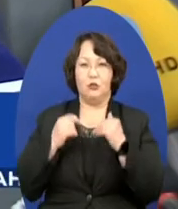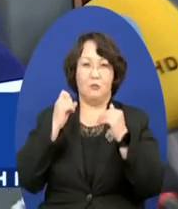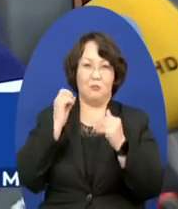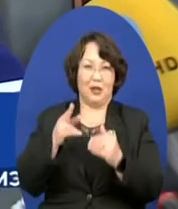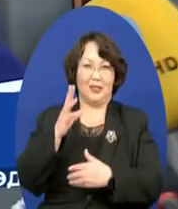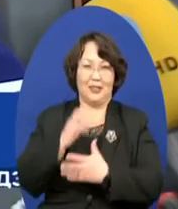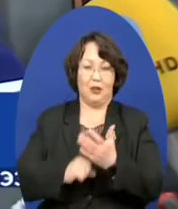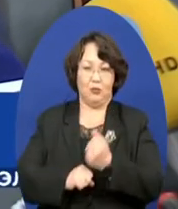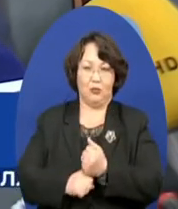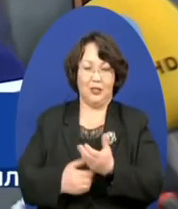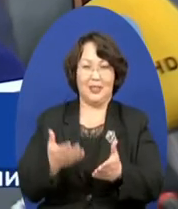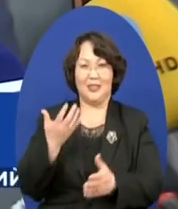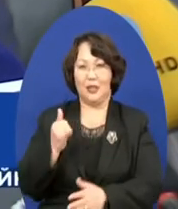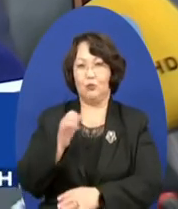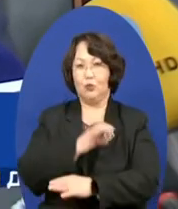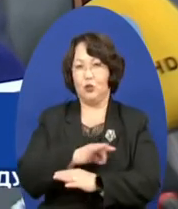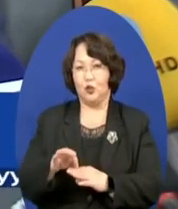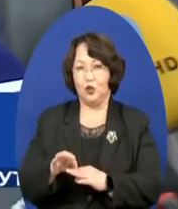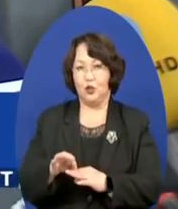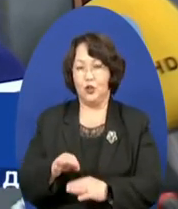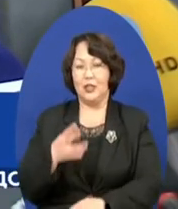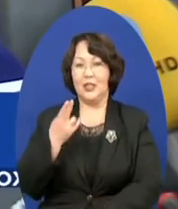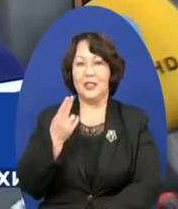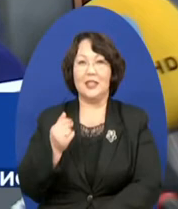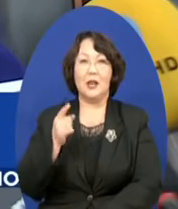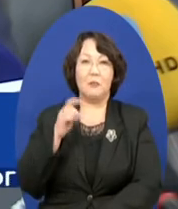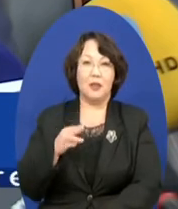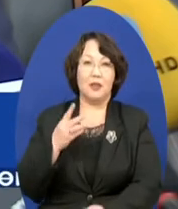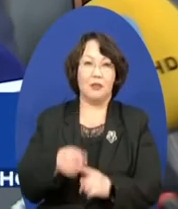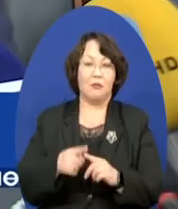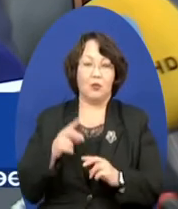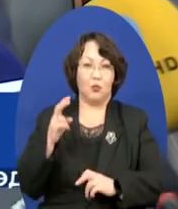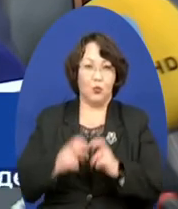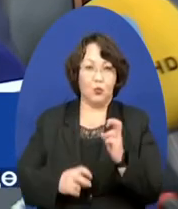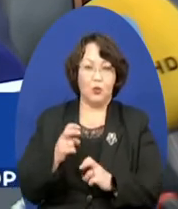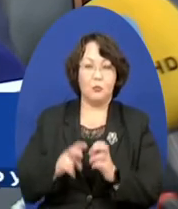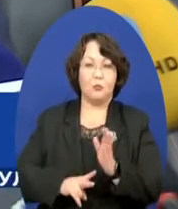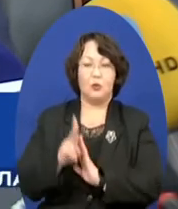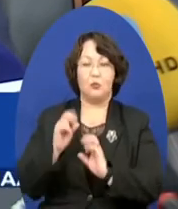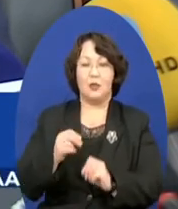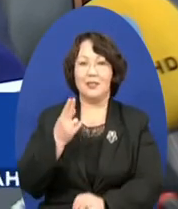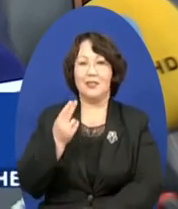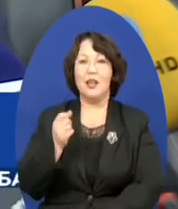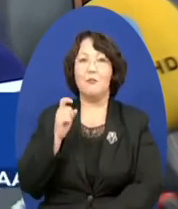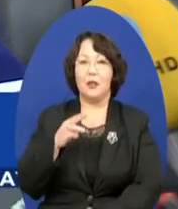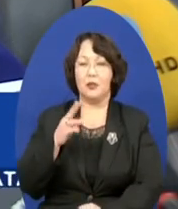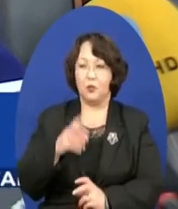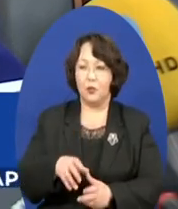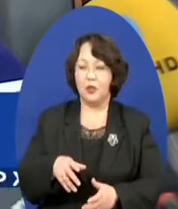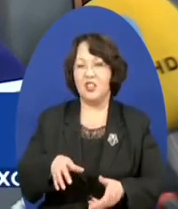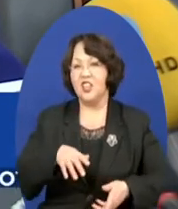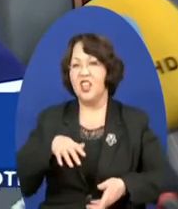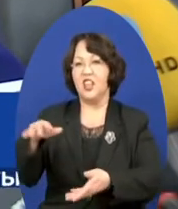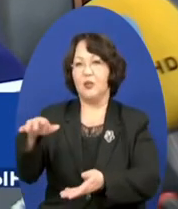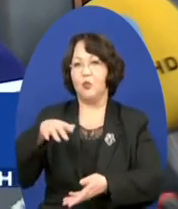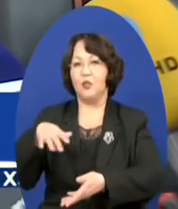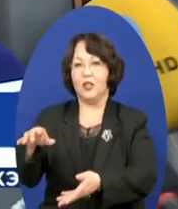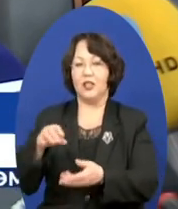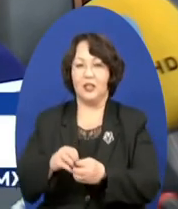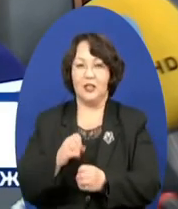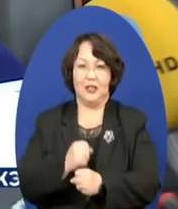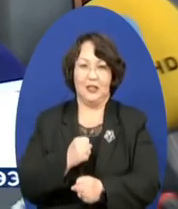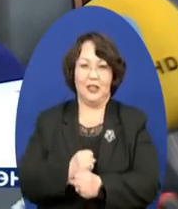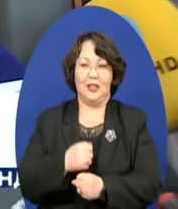санхүүжүүлж хэрэгжүүлж байгаа зарим нэг төслүүдэд цементийн одоо нэмэлт үйлдвэрлэлийг бий болгоо цементээр нийлүүлэлт хийх гэх мэт дараа